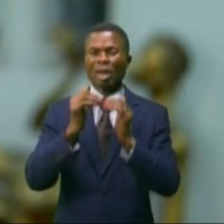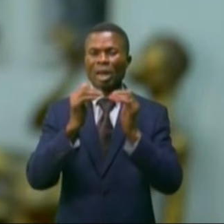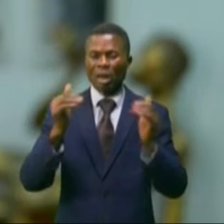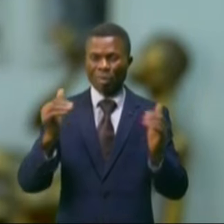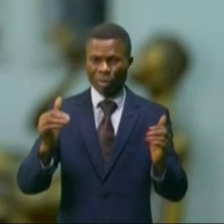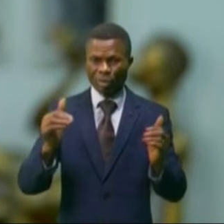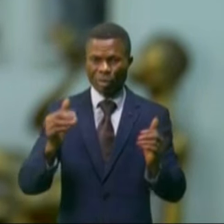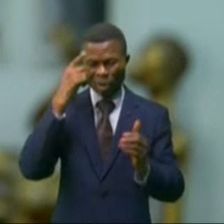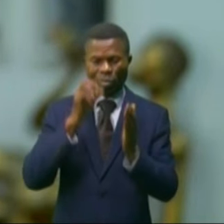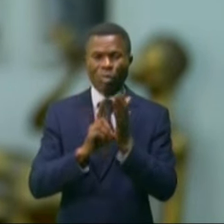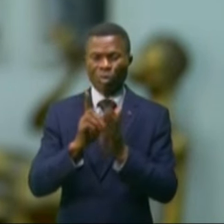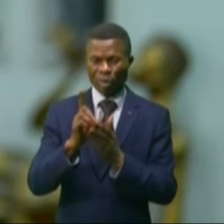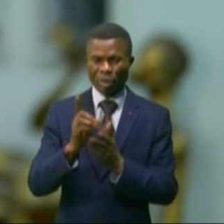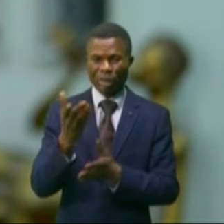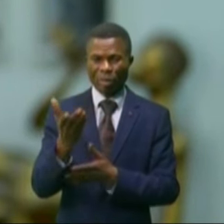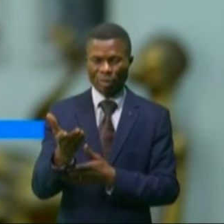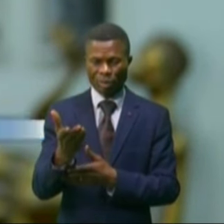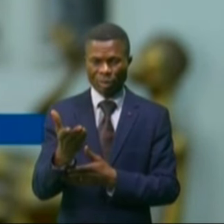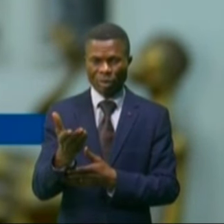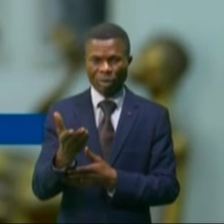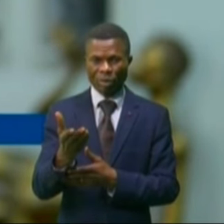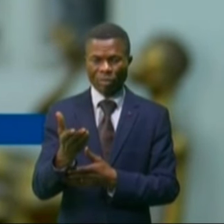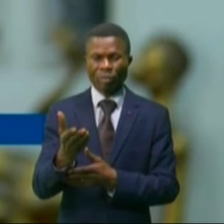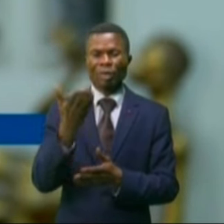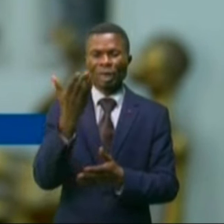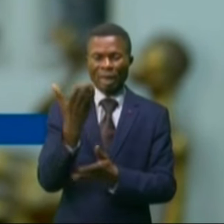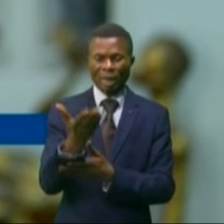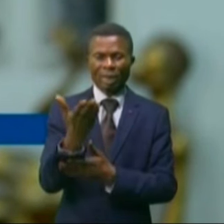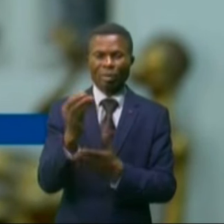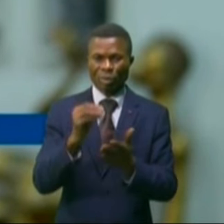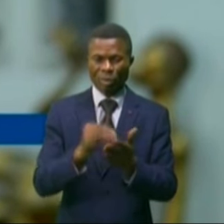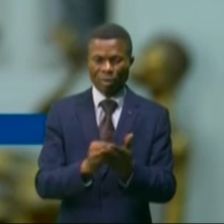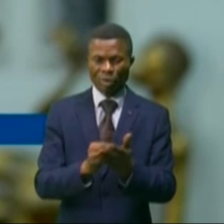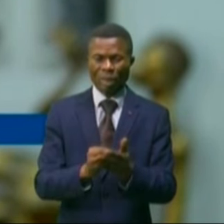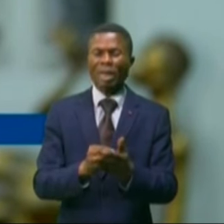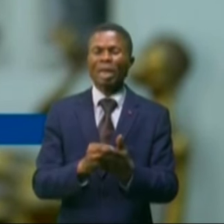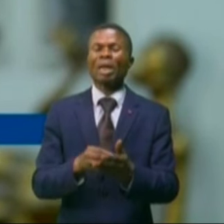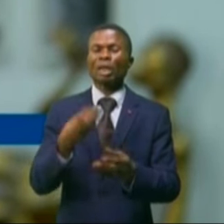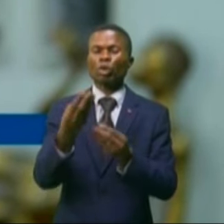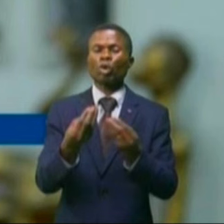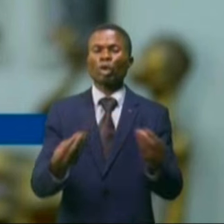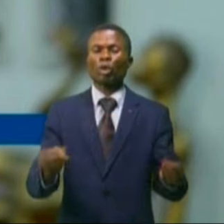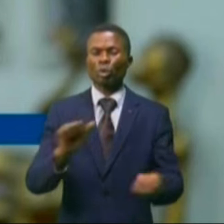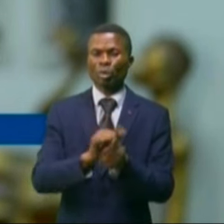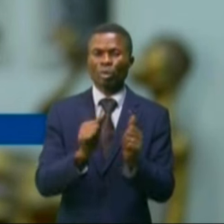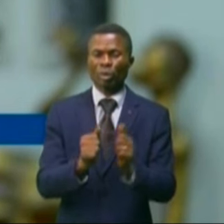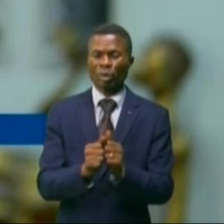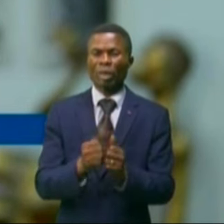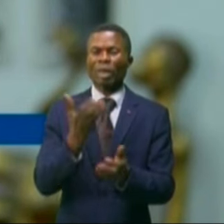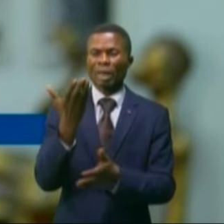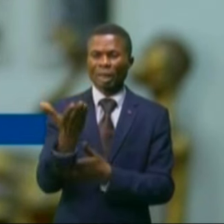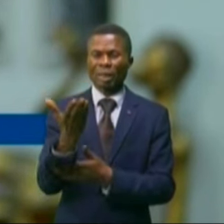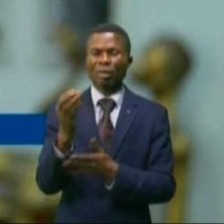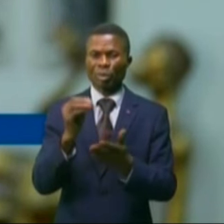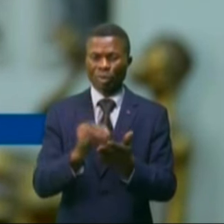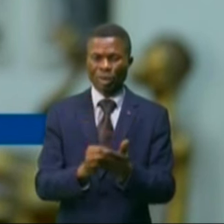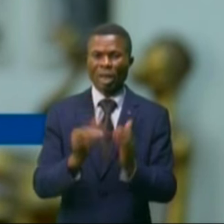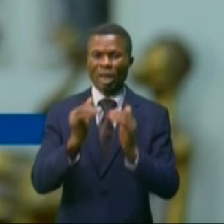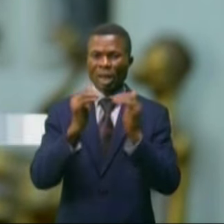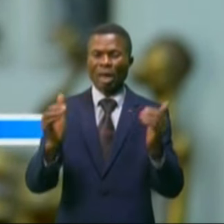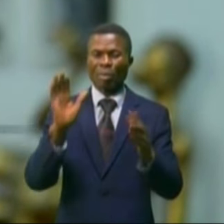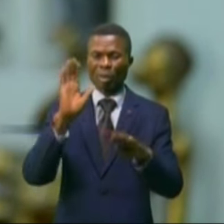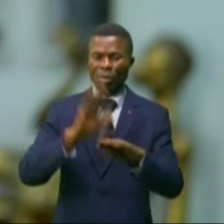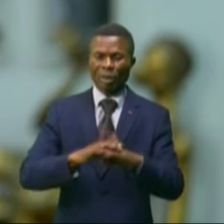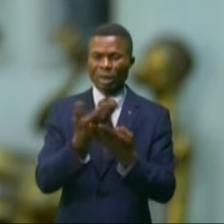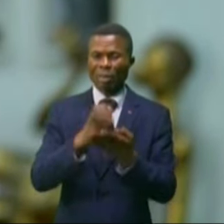au développement. Et, on appelle à une médiation et à ce que la paix soit retrouvée dans cette